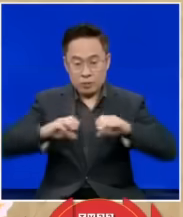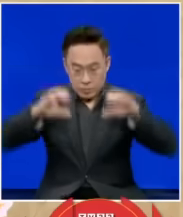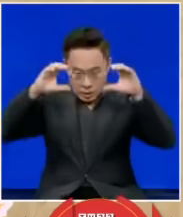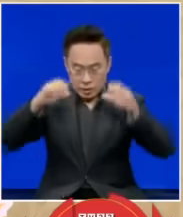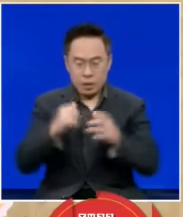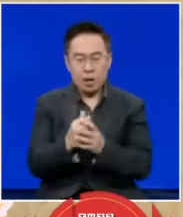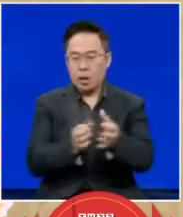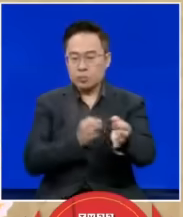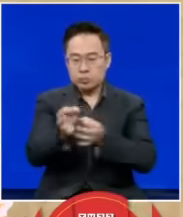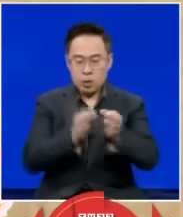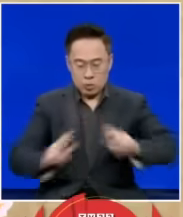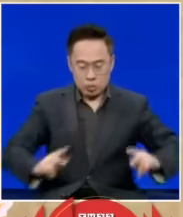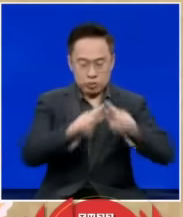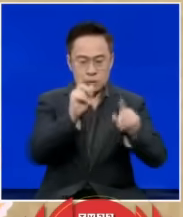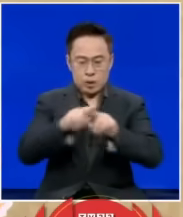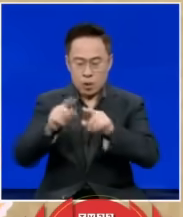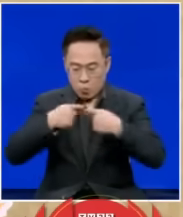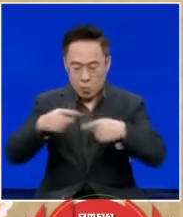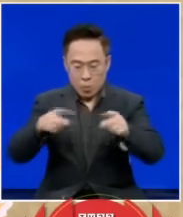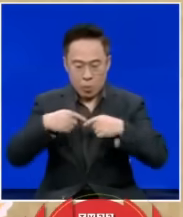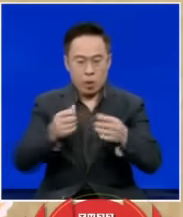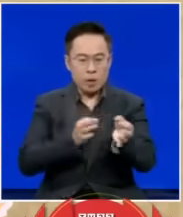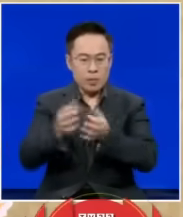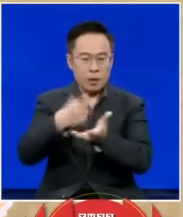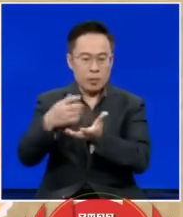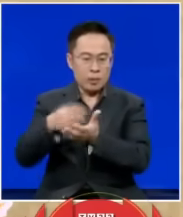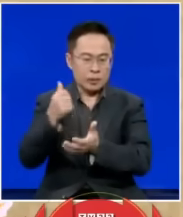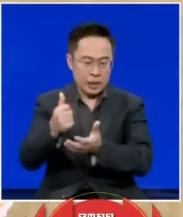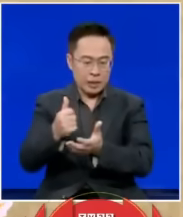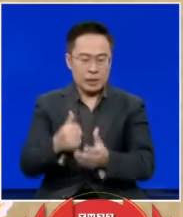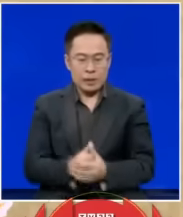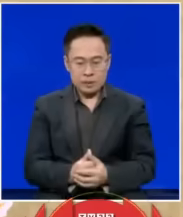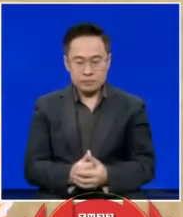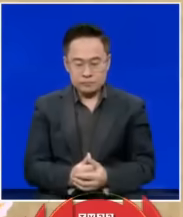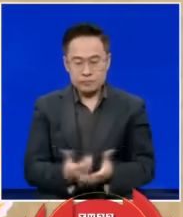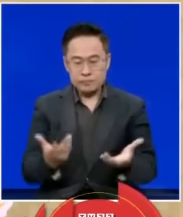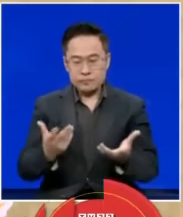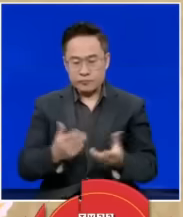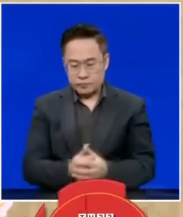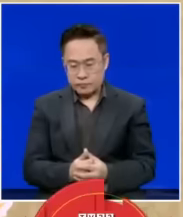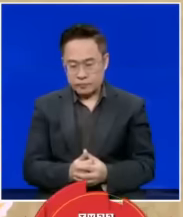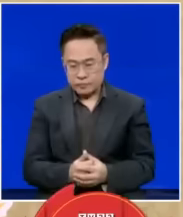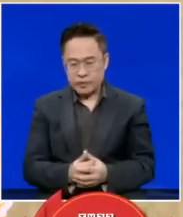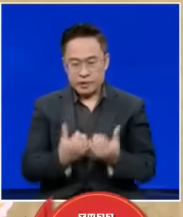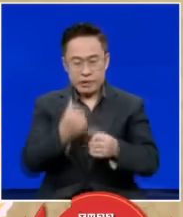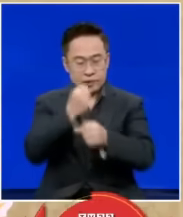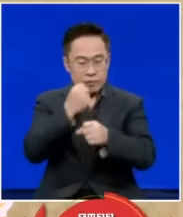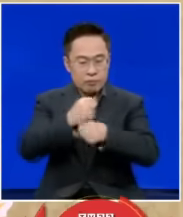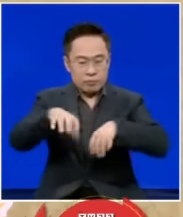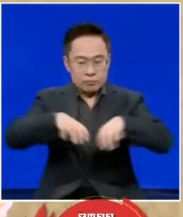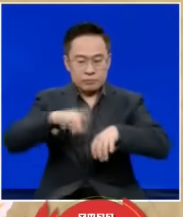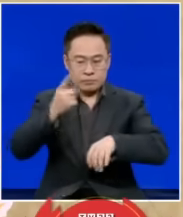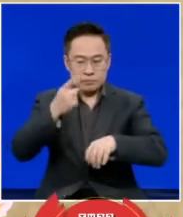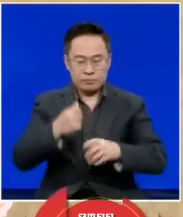ารถชี้แจงข้อมูลแต่ละกระทรวงหรือตอบโต้อะไรที่มันอาจจะคลาดเคลื่อนเข้าใจผิดไม่ต้องไปบอกเหมือนวันหน่อยเมื่อก่อนวันก่อนคุณ